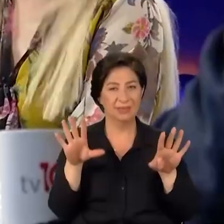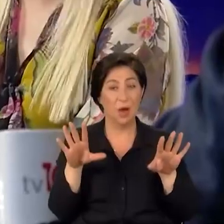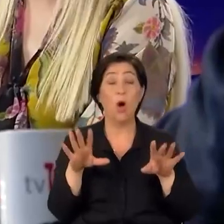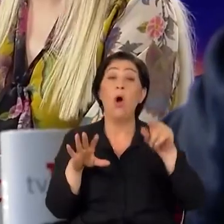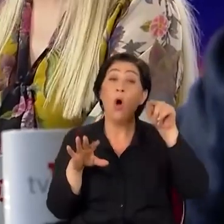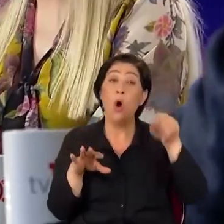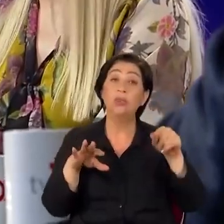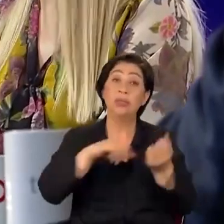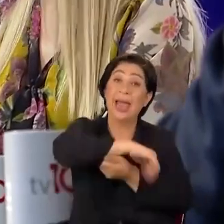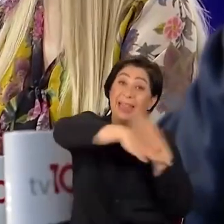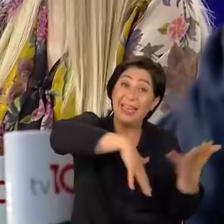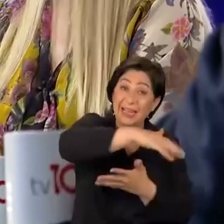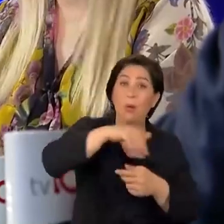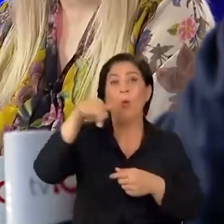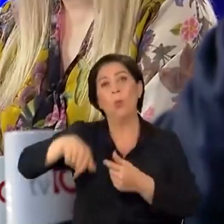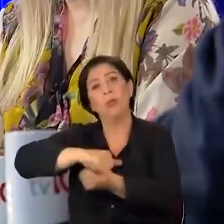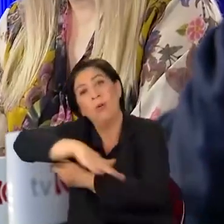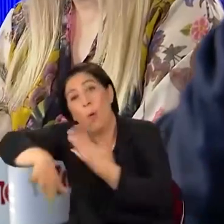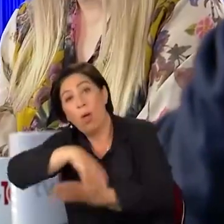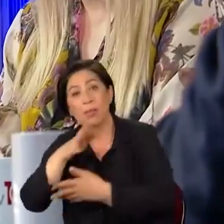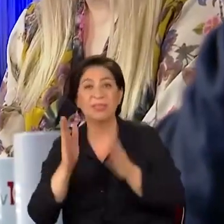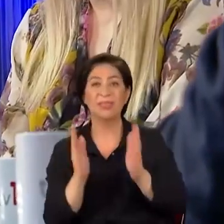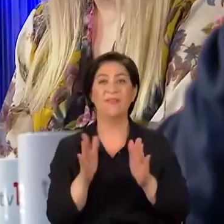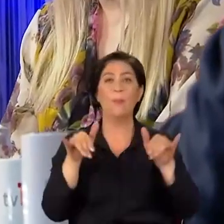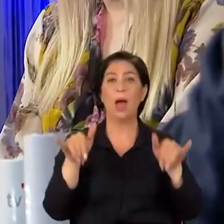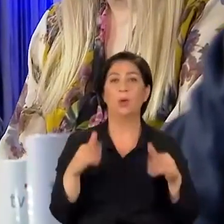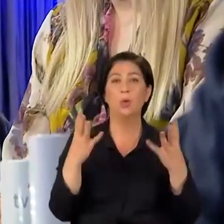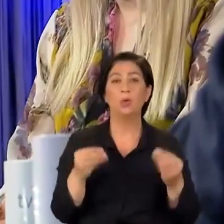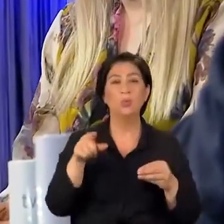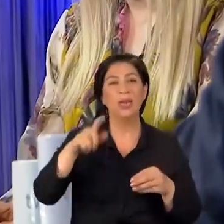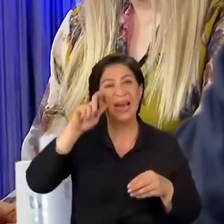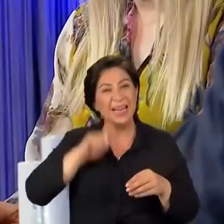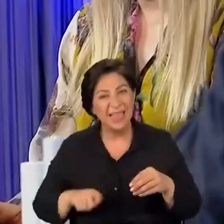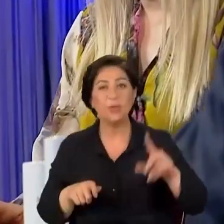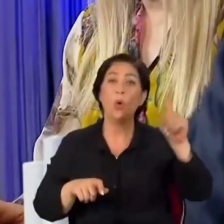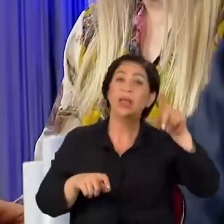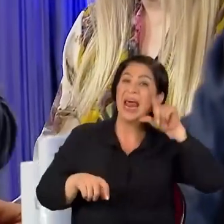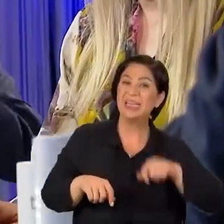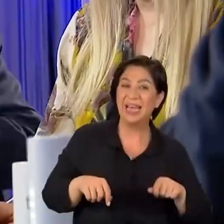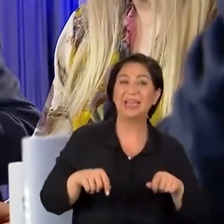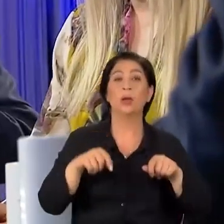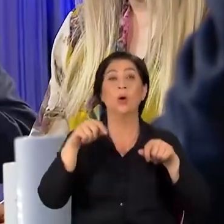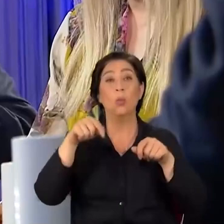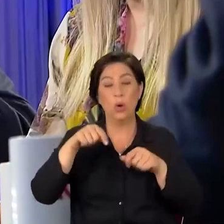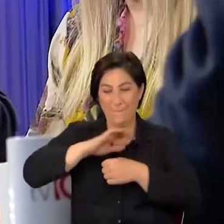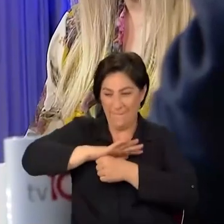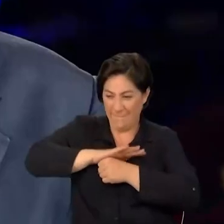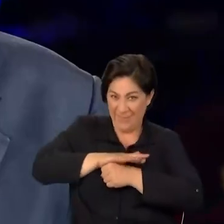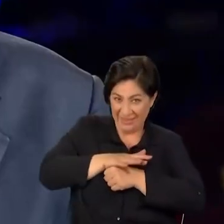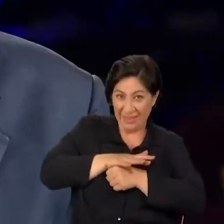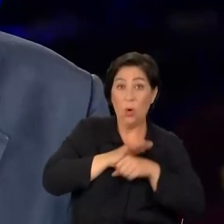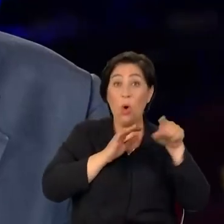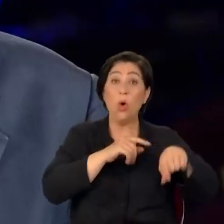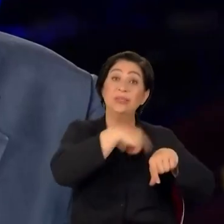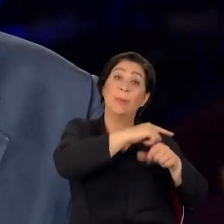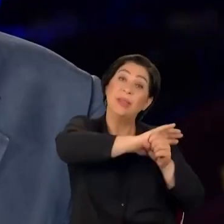günkü entrikaların bugün devam ettiğini, bugünkü rezaletin o gün de devam ettiğini, bugünkü baskı sisteminin o